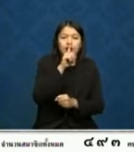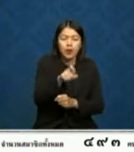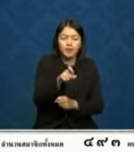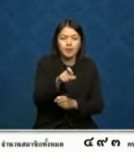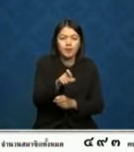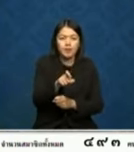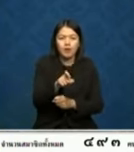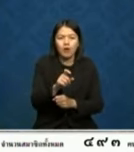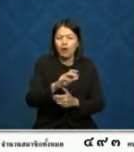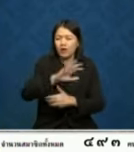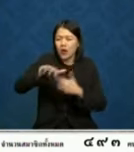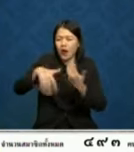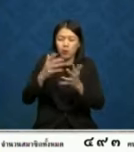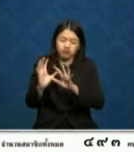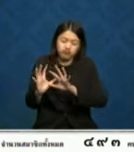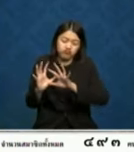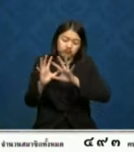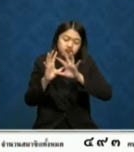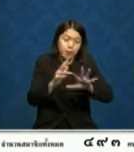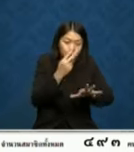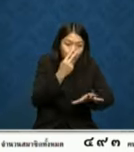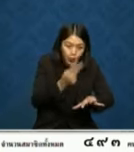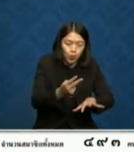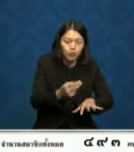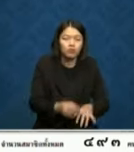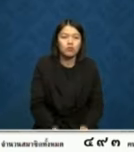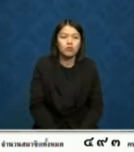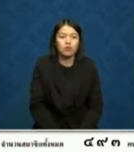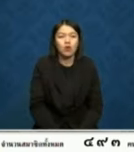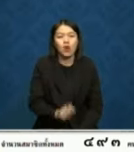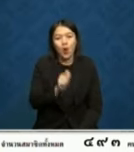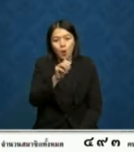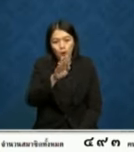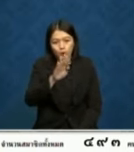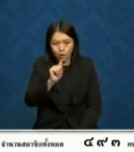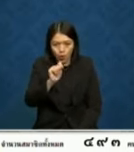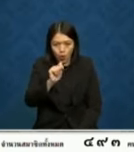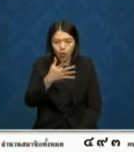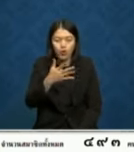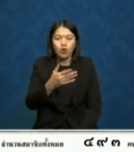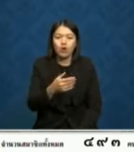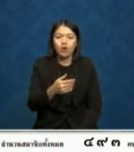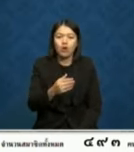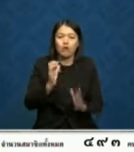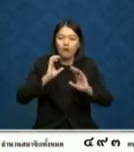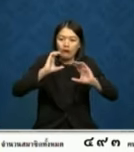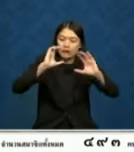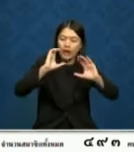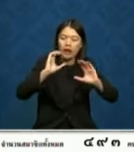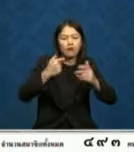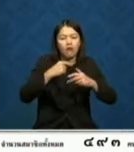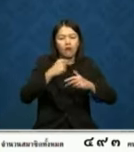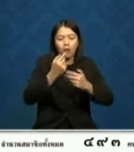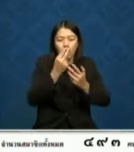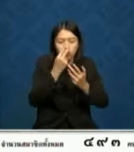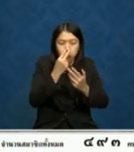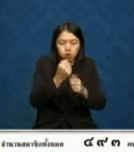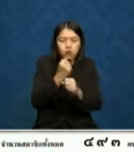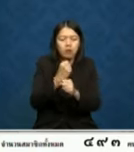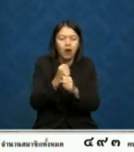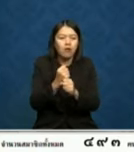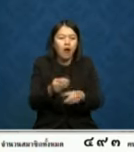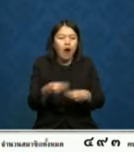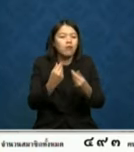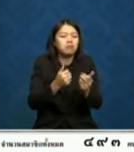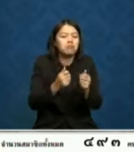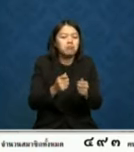ไปทั้งโอพยพครับทุกหน่วยงานลงไปนะครับอบตนะครับสวนราชการต่างๆลงไปทำงานวันนี้ได้อนุญาตทั้ง